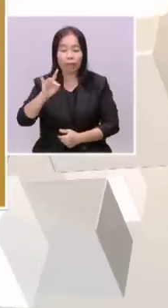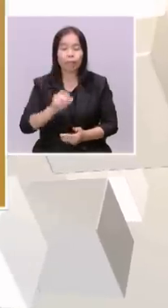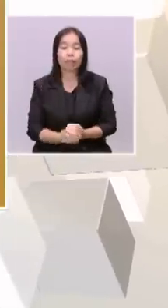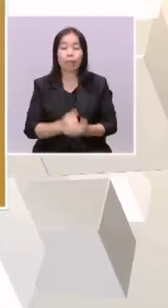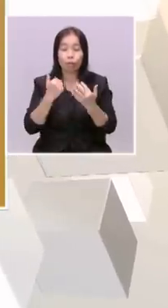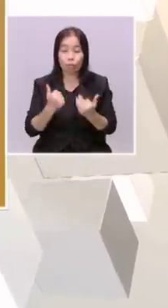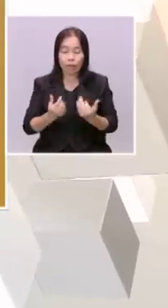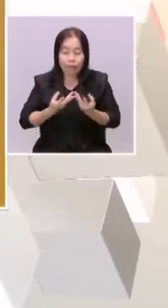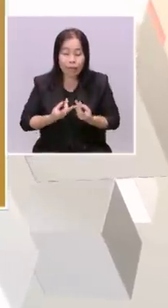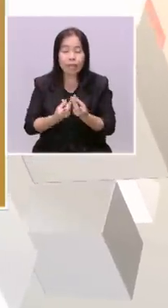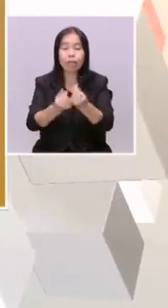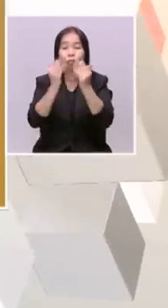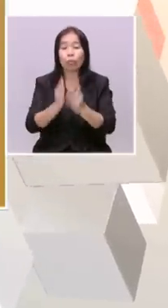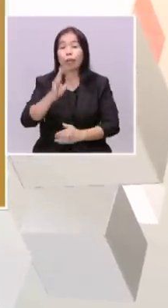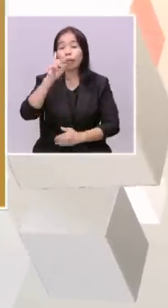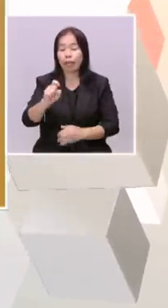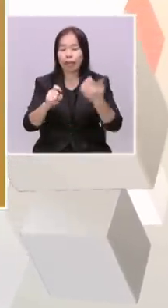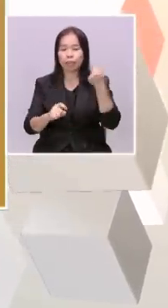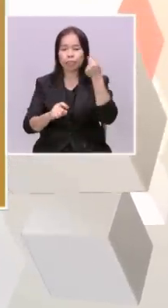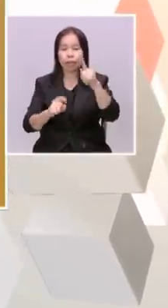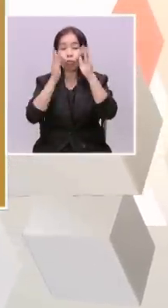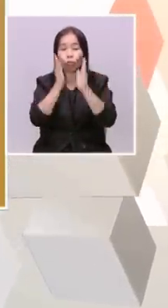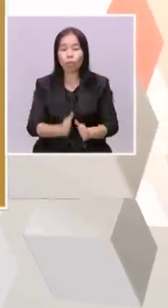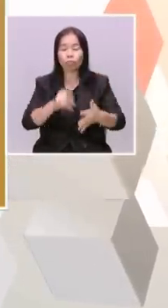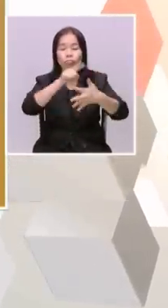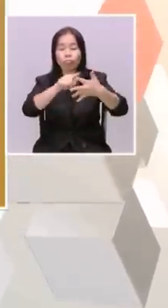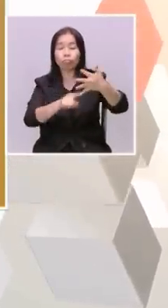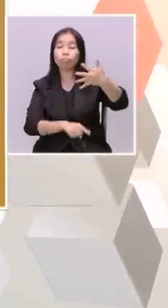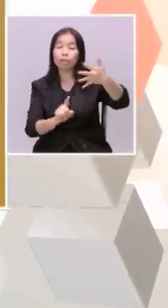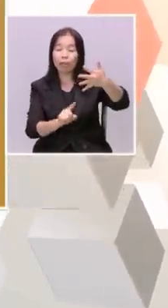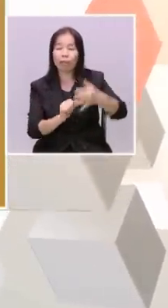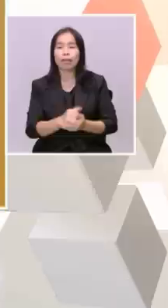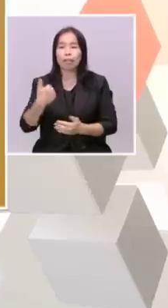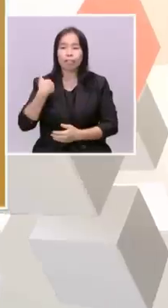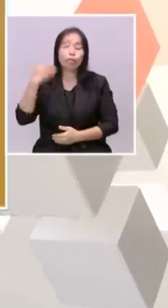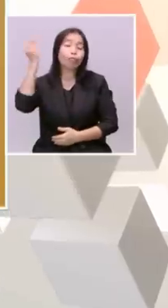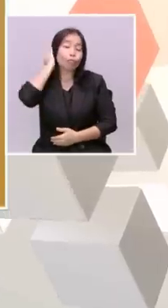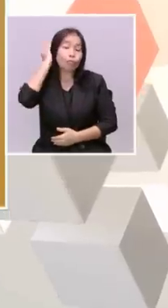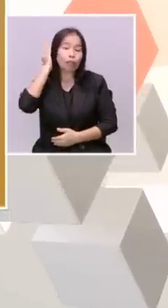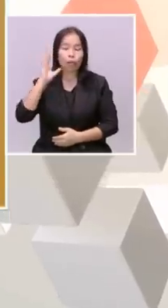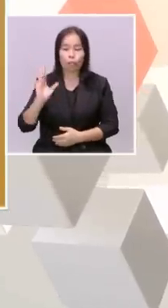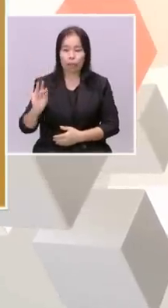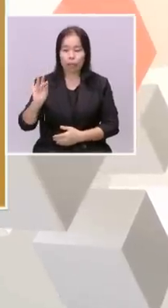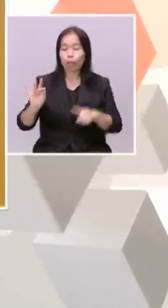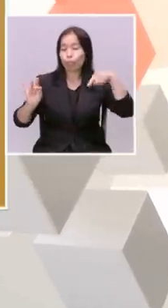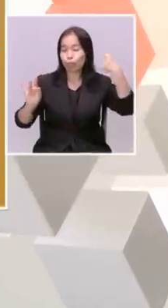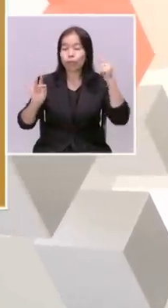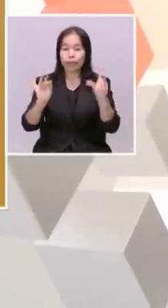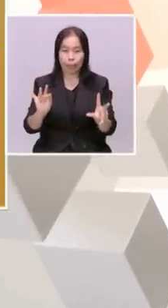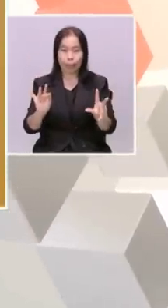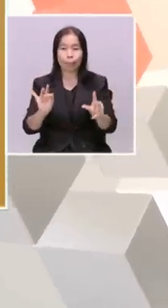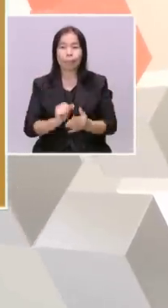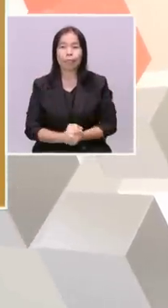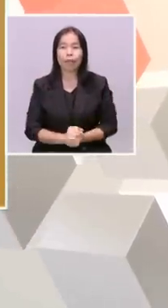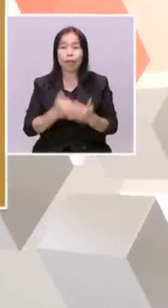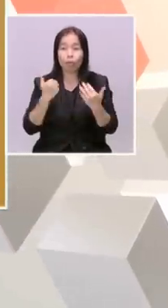นี้รายละเอียดของผู้เสียชีวิตนะคะ 11ท่านด้วยกันก็จะมีผู้ชายค่ะ 8รายและก็ผู้หญิง 3ลาย